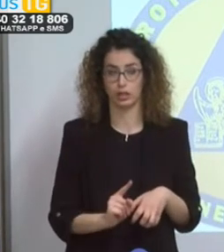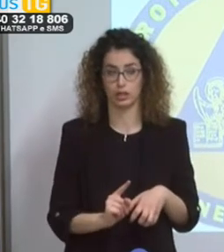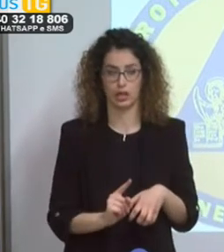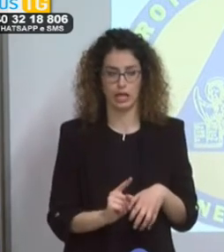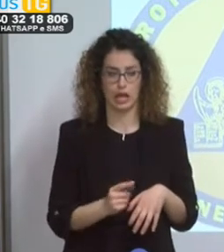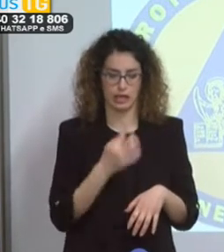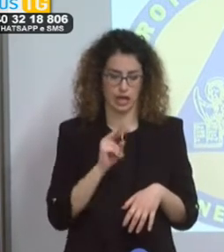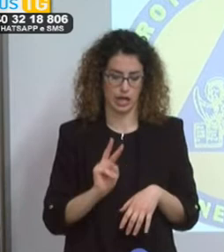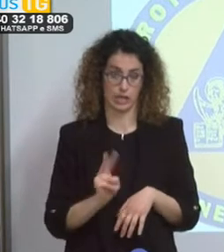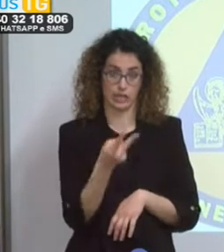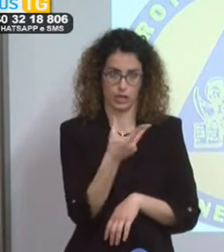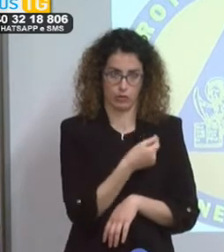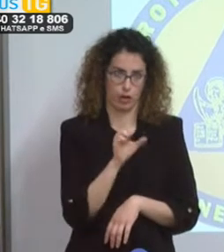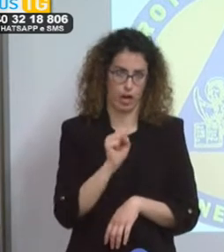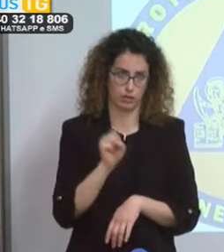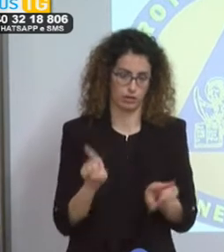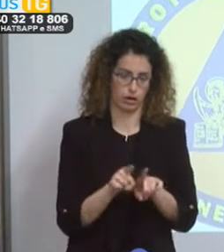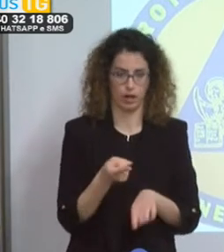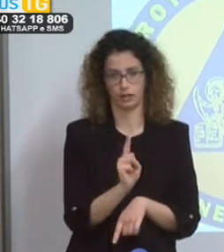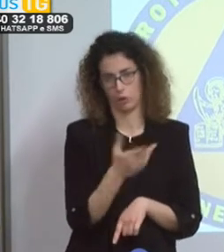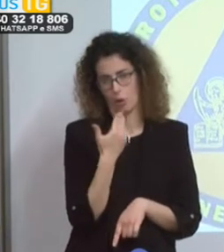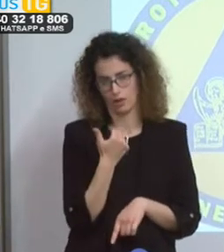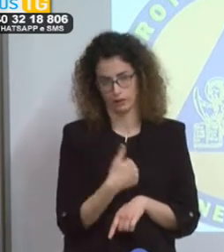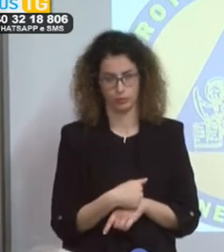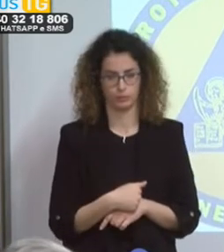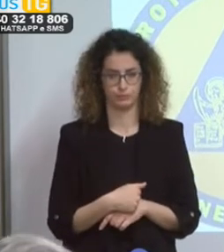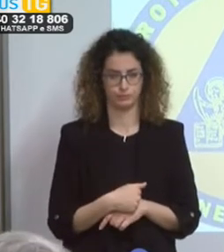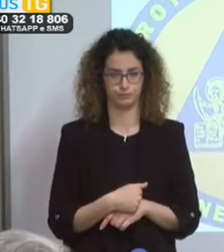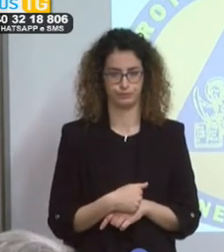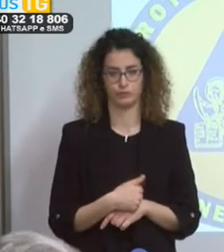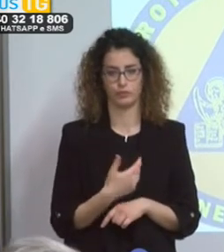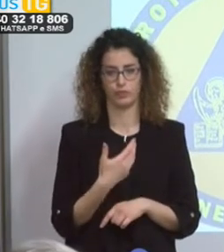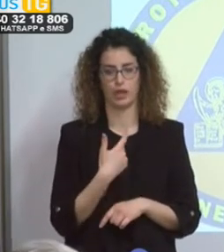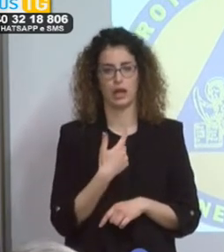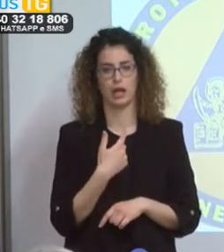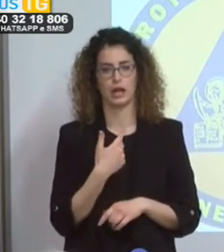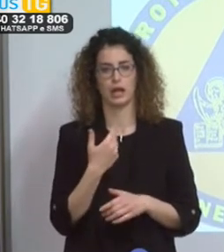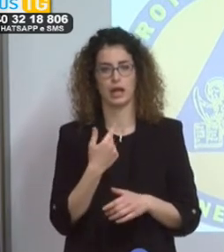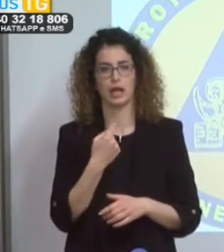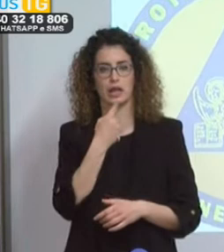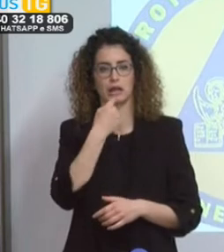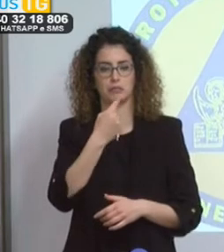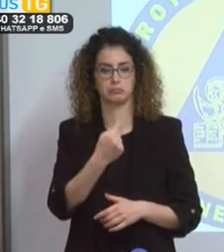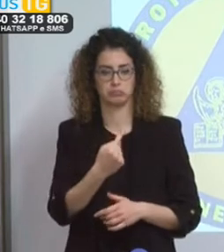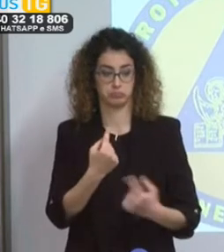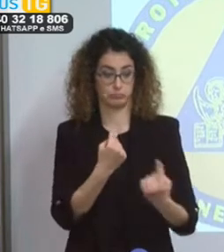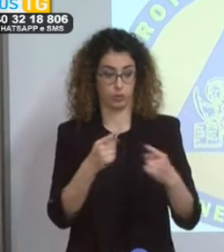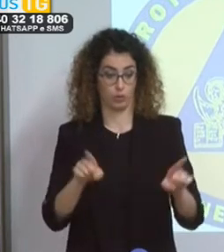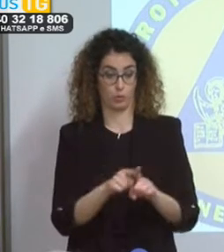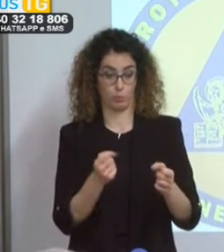quindi la seconda dose si evita. Ma insomma, noi non abbiamo dichiarazioni avverse così importanti.